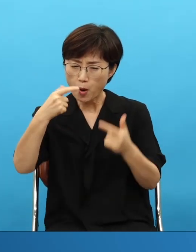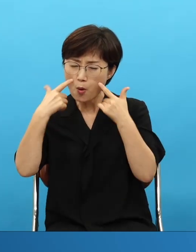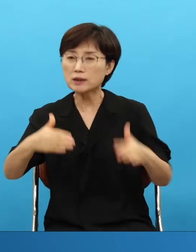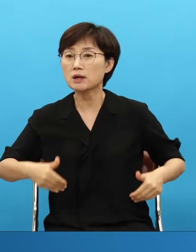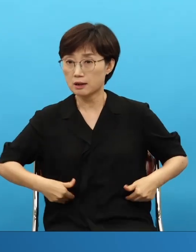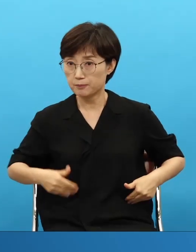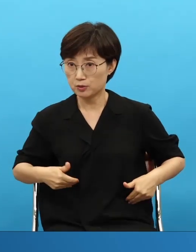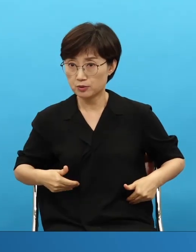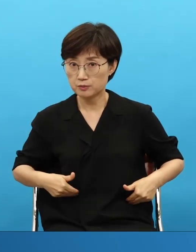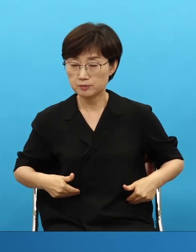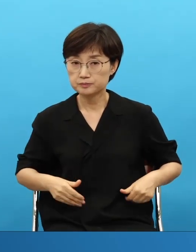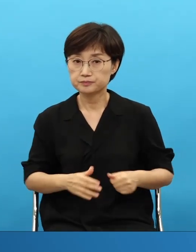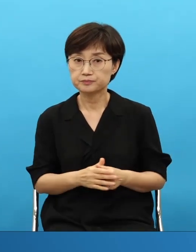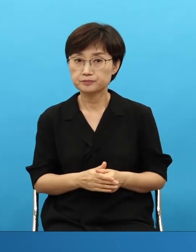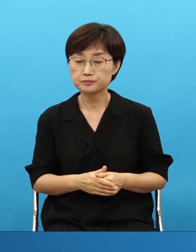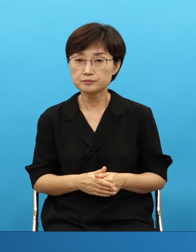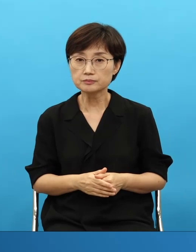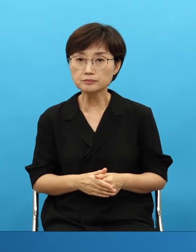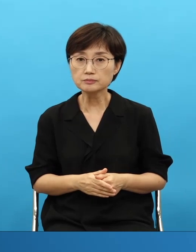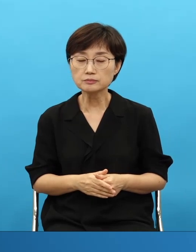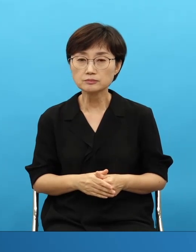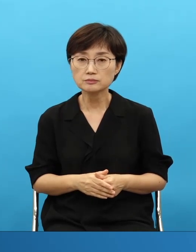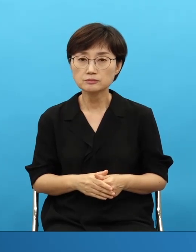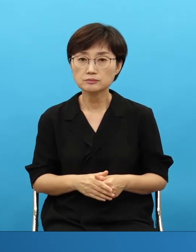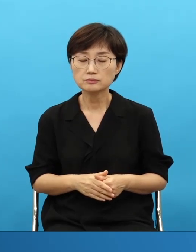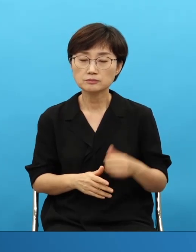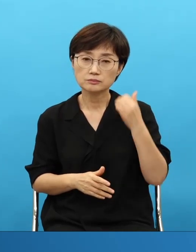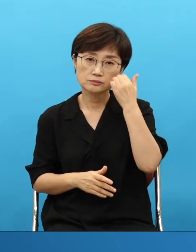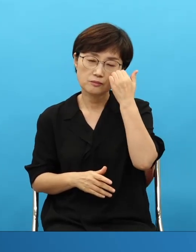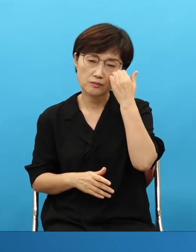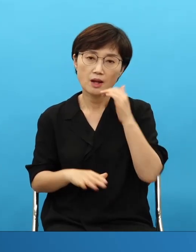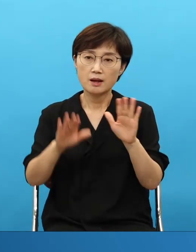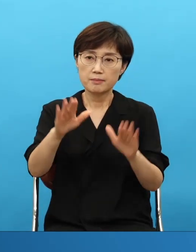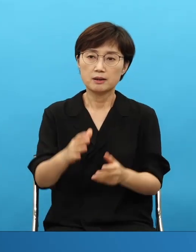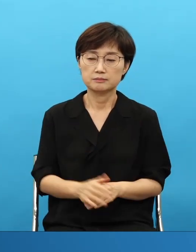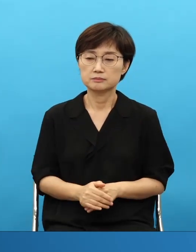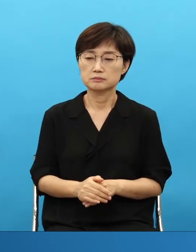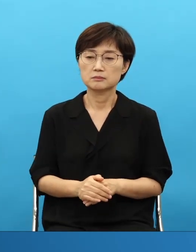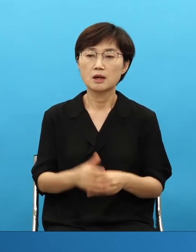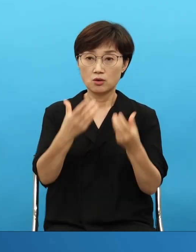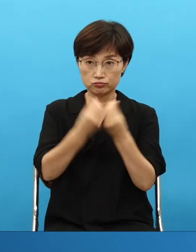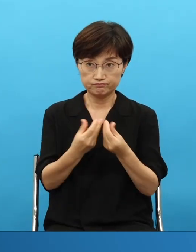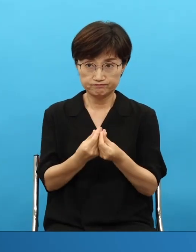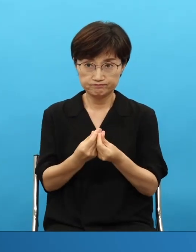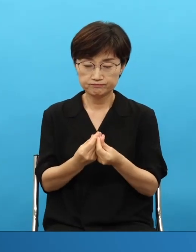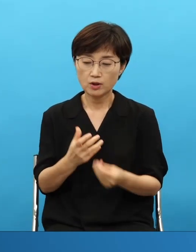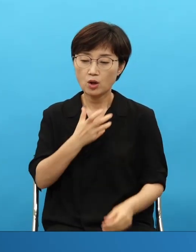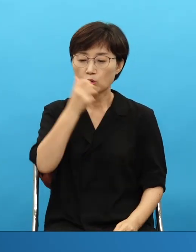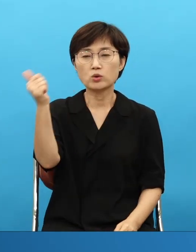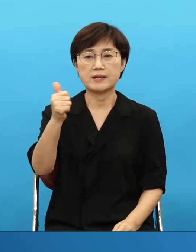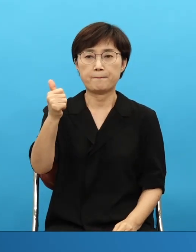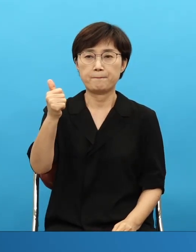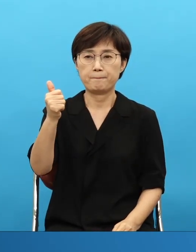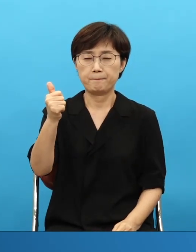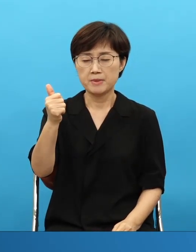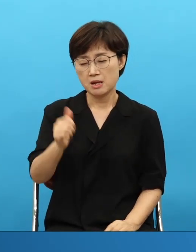렘넌트的成功基准应该非常明确。 한마디로 얘기해 볼게요. 一句话扼要来讲。 요셉은 총리가 됐습니다.